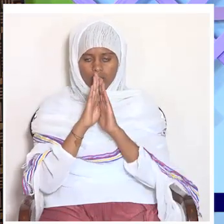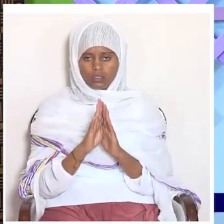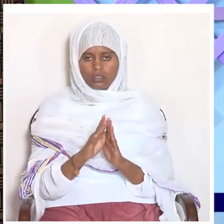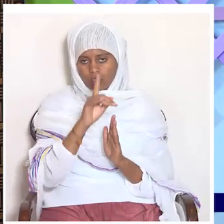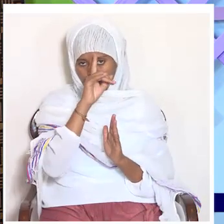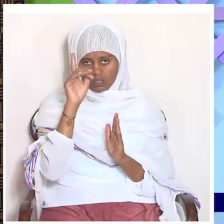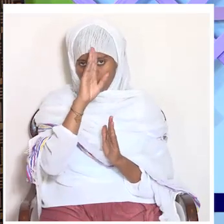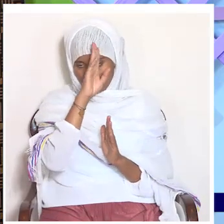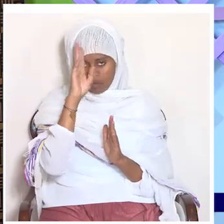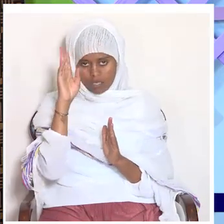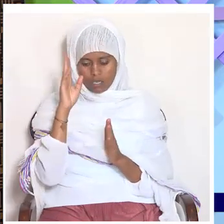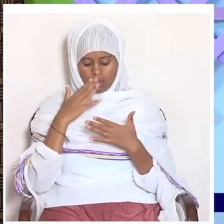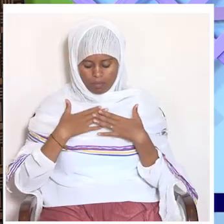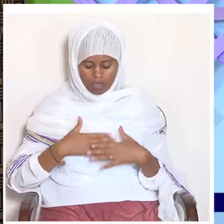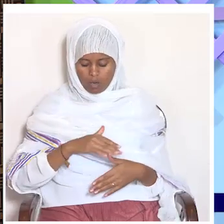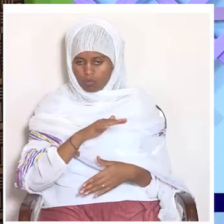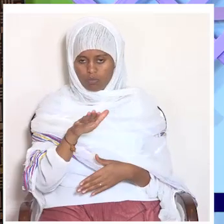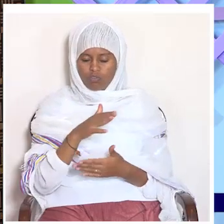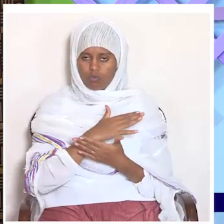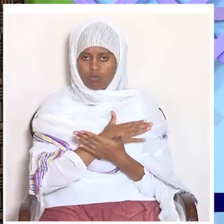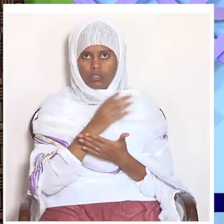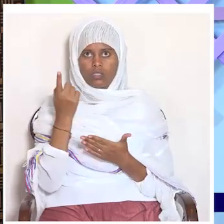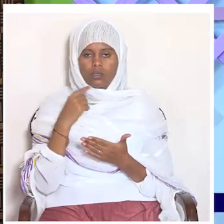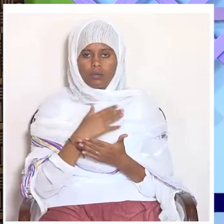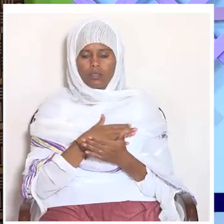ቅድስት ድንግል ኣዝዩ የፍቅሮም እዩ።